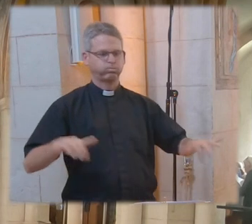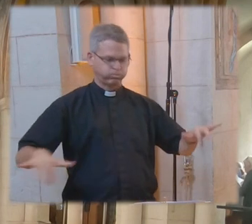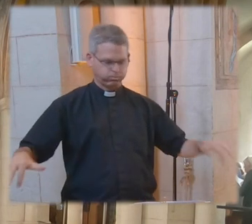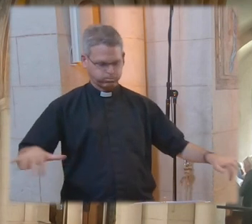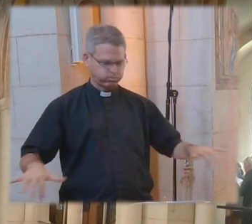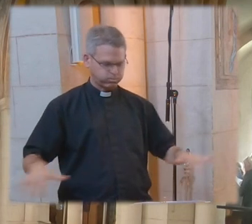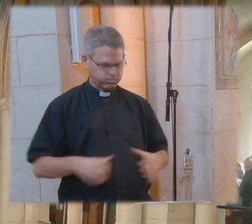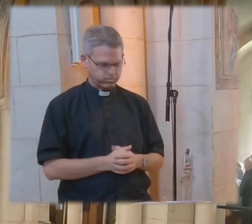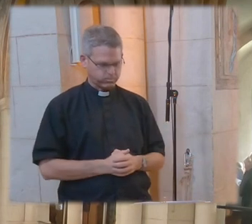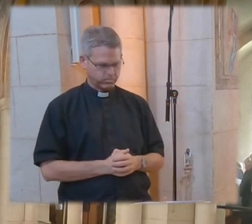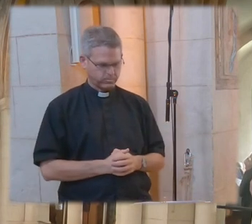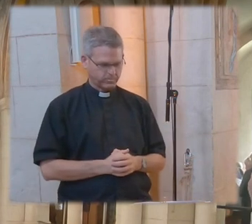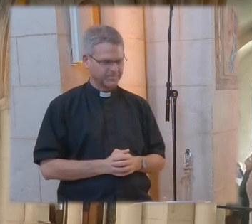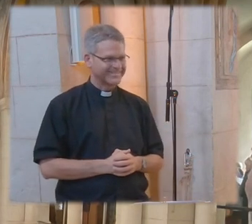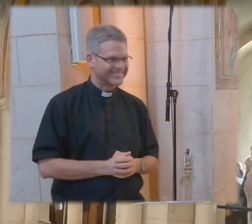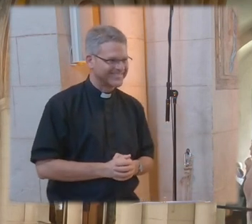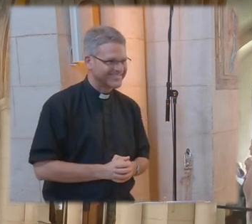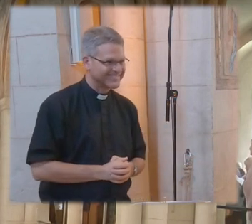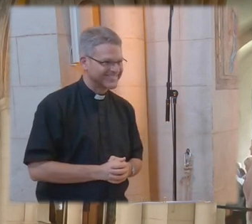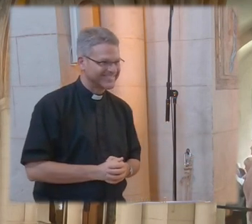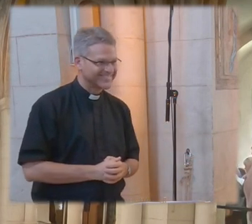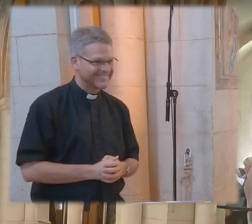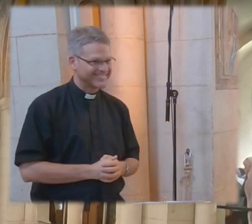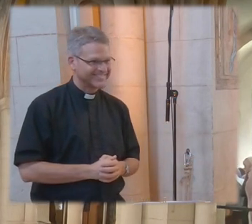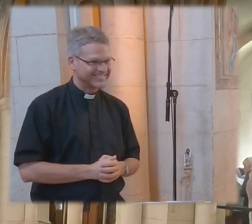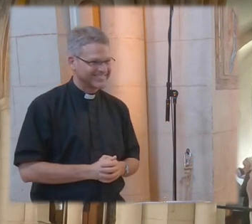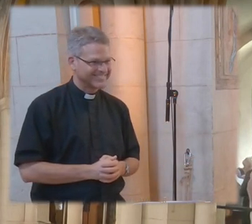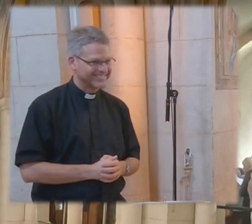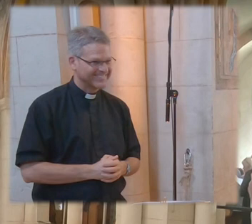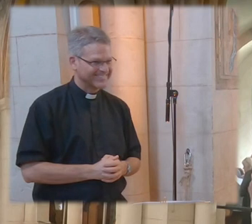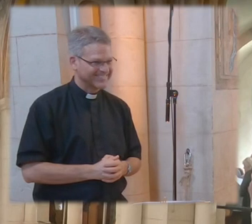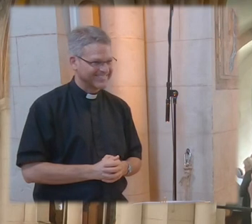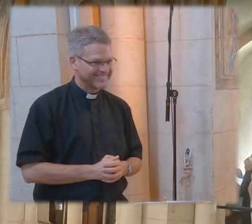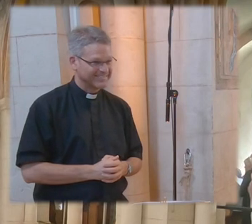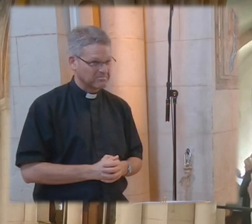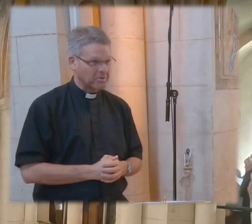Das Te Deum, großer Gott, wir loben dich.